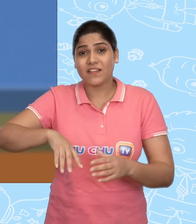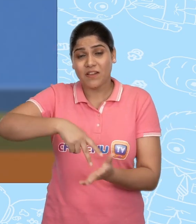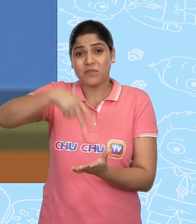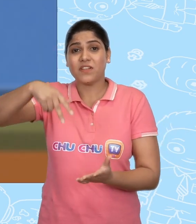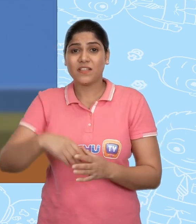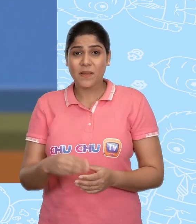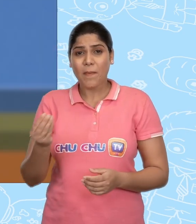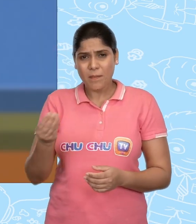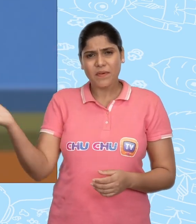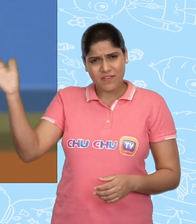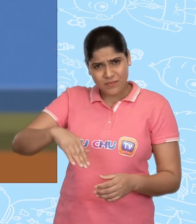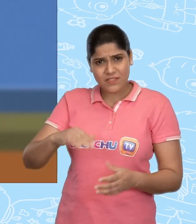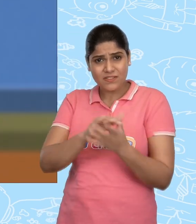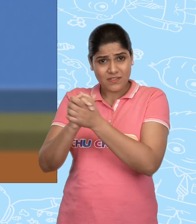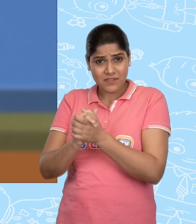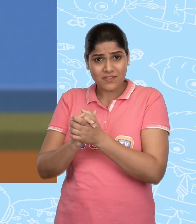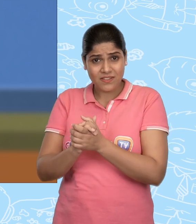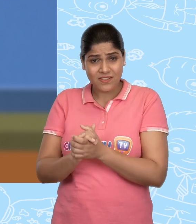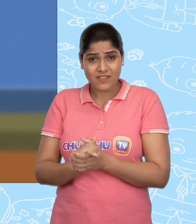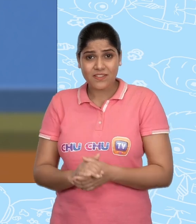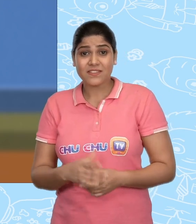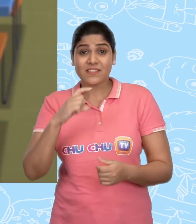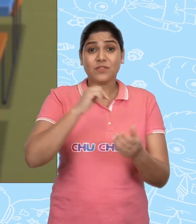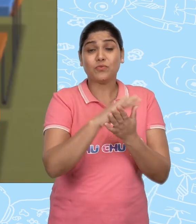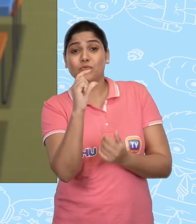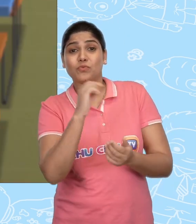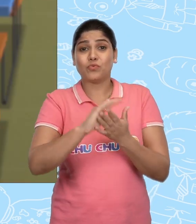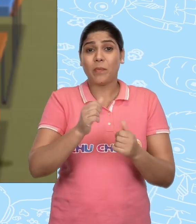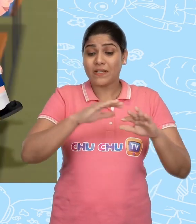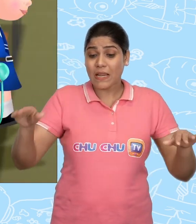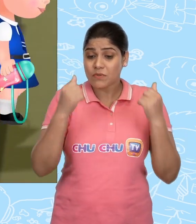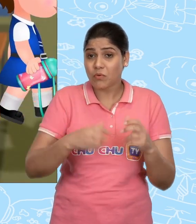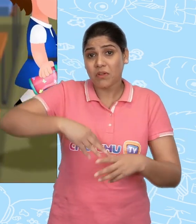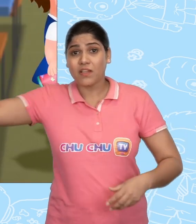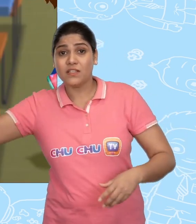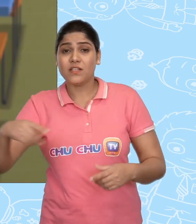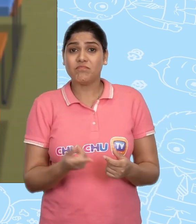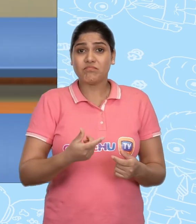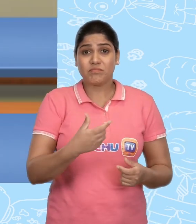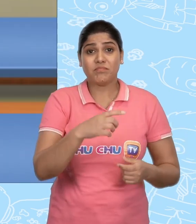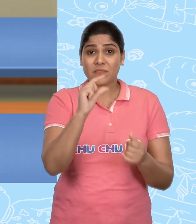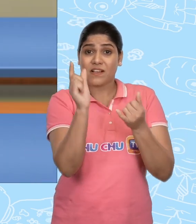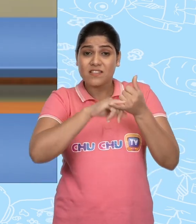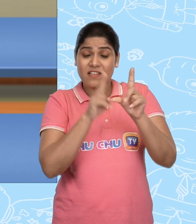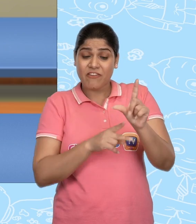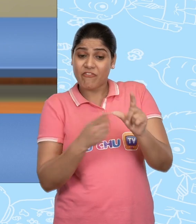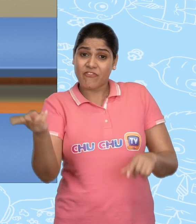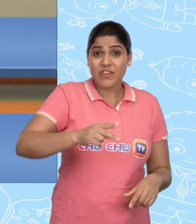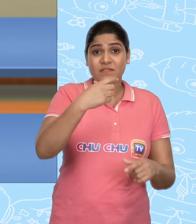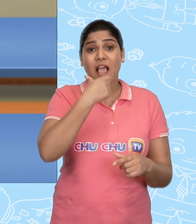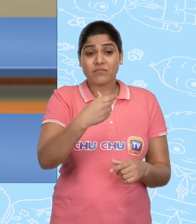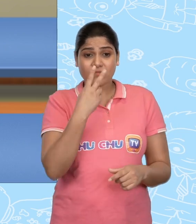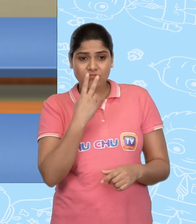उठी। मैं आप ही वापस आती हूँ दोस्तों। जैसे ही चूचू अपनी टेबल छोड़ के गई, कसली फिर पिज्जा